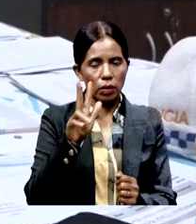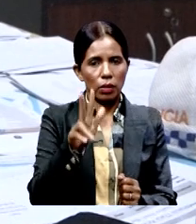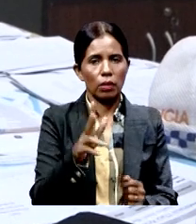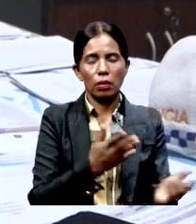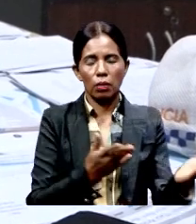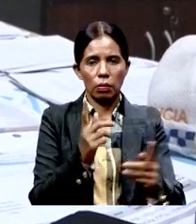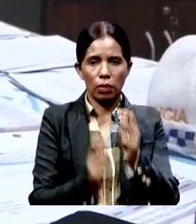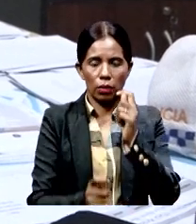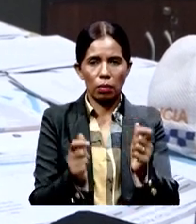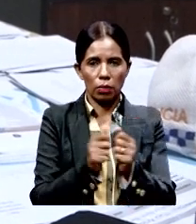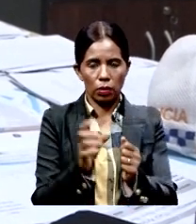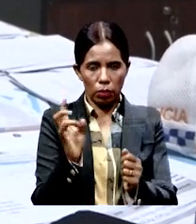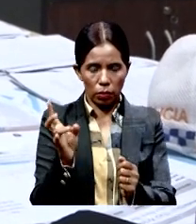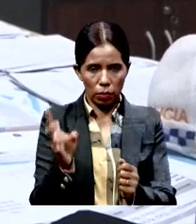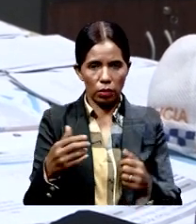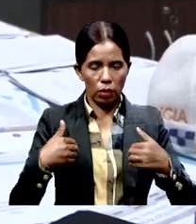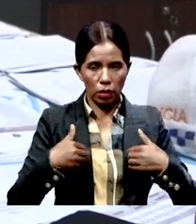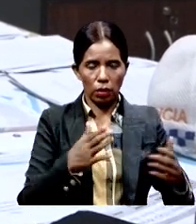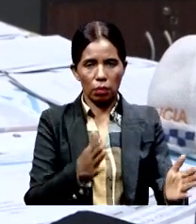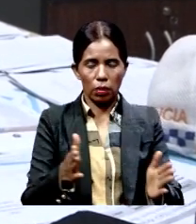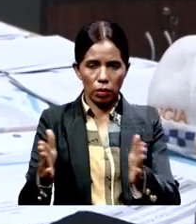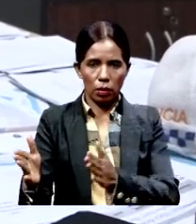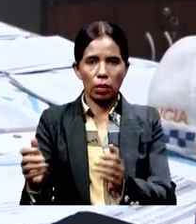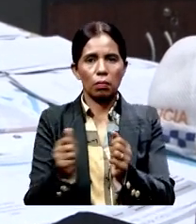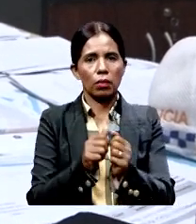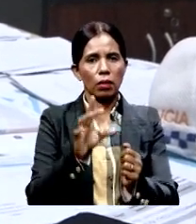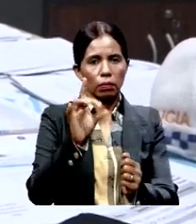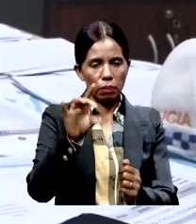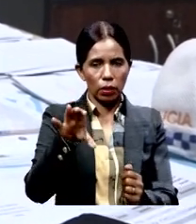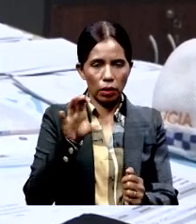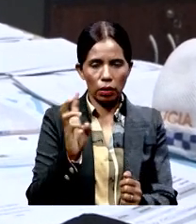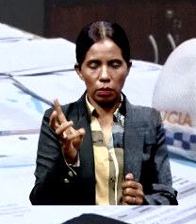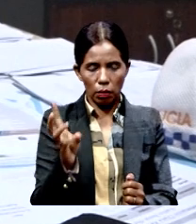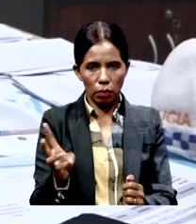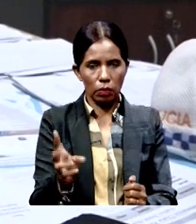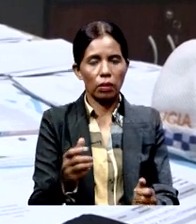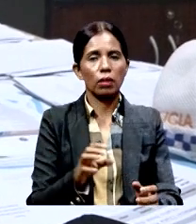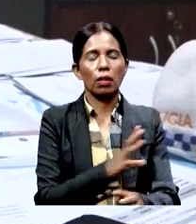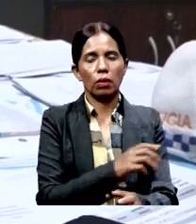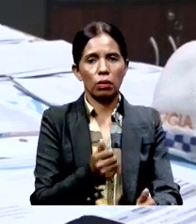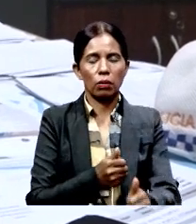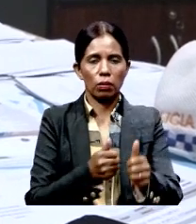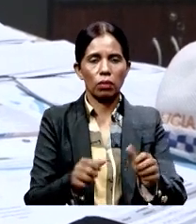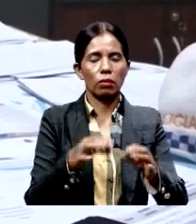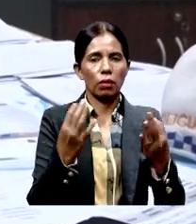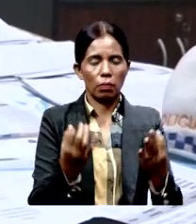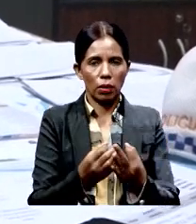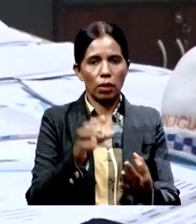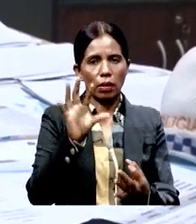tribunal hamutuk hitunulu seiha prosesu laran atus walu nenu resinen no resolve tuir familia atus sia limenu resin